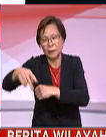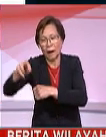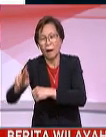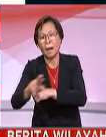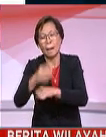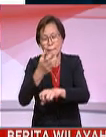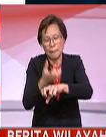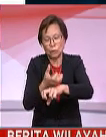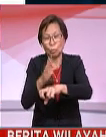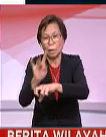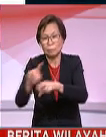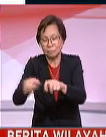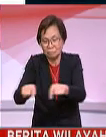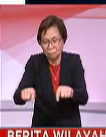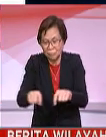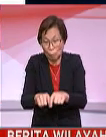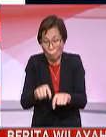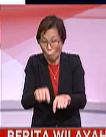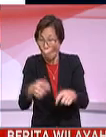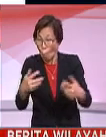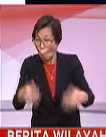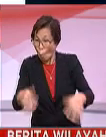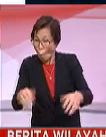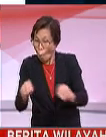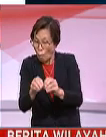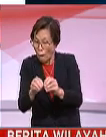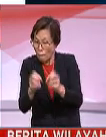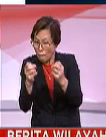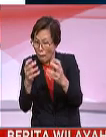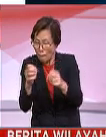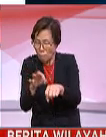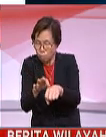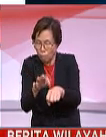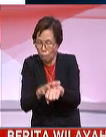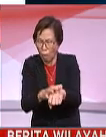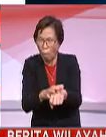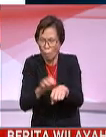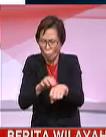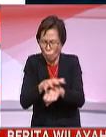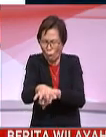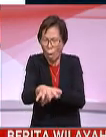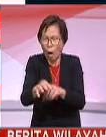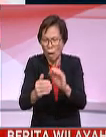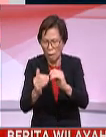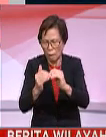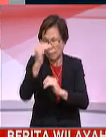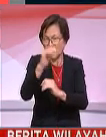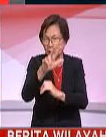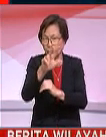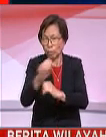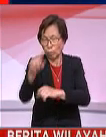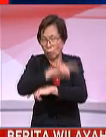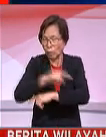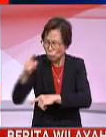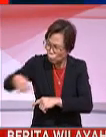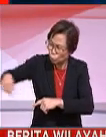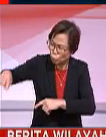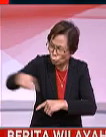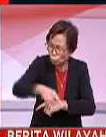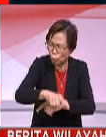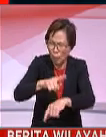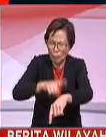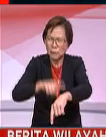8 merupakan kawasan hotspot denggi dengan tempoh wabak melebihi 30 hari. Orang ramai diajak meluangkan